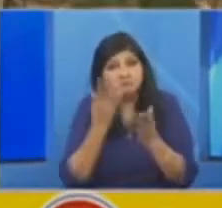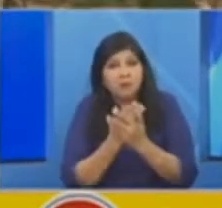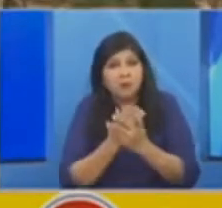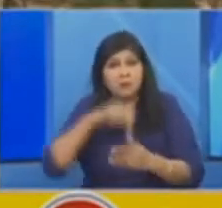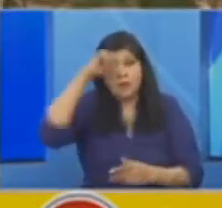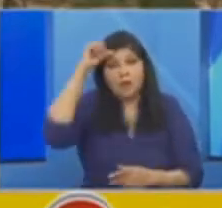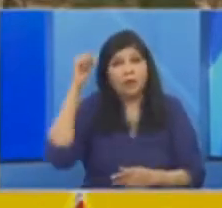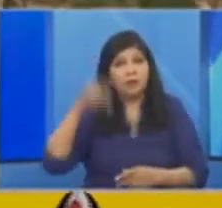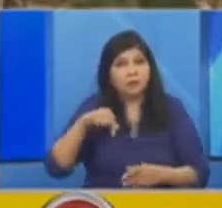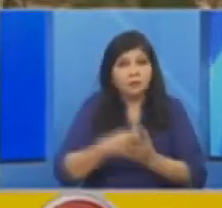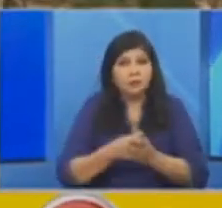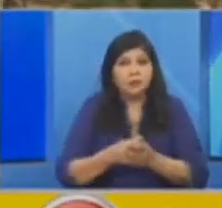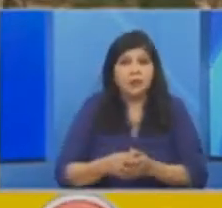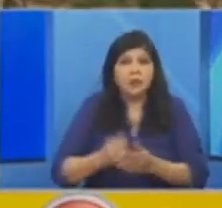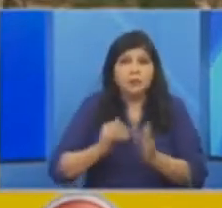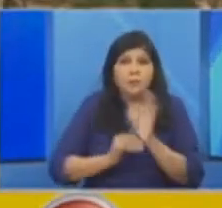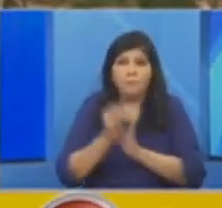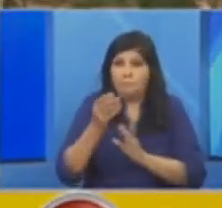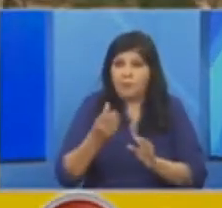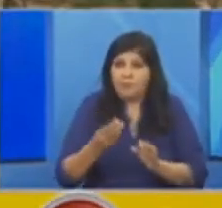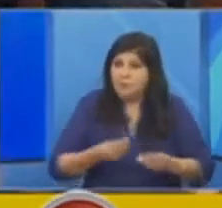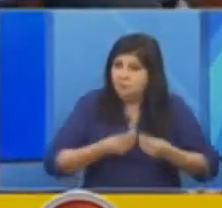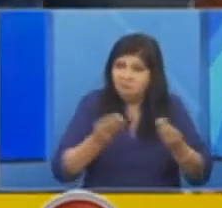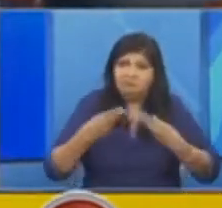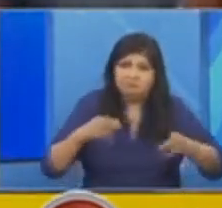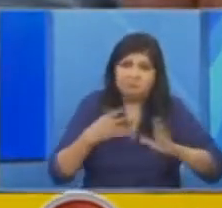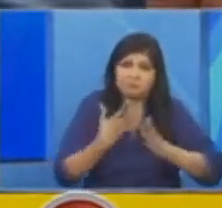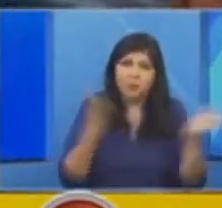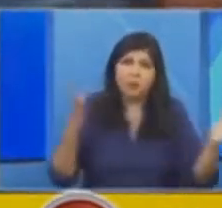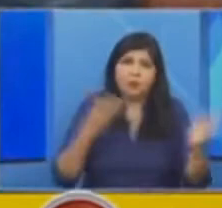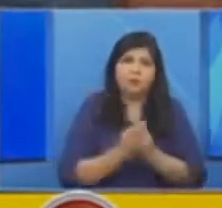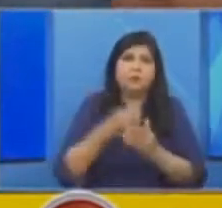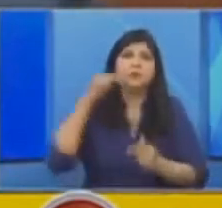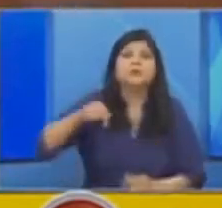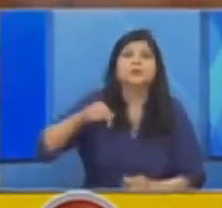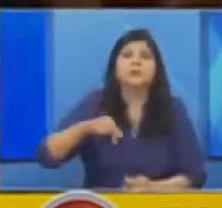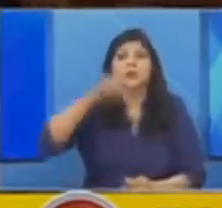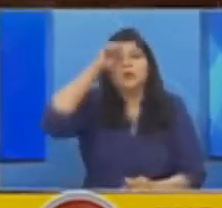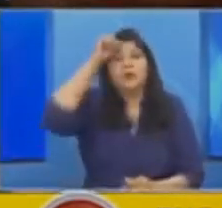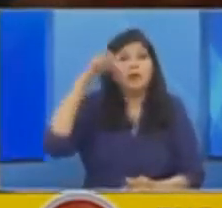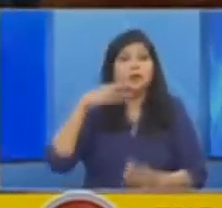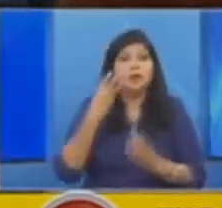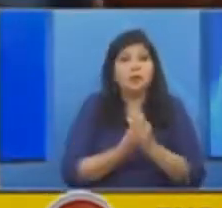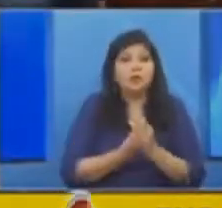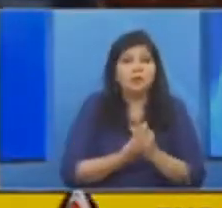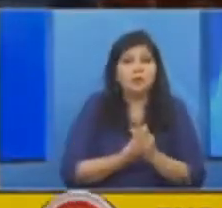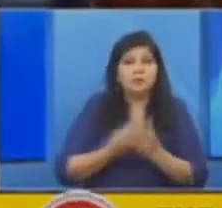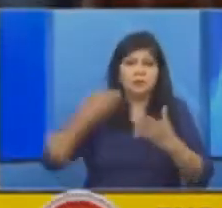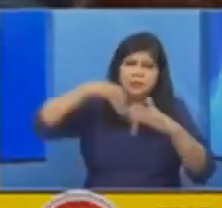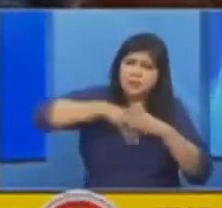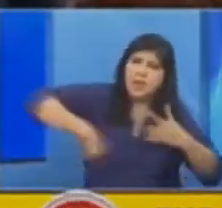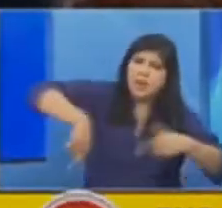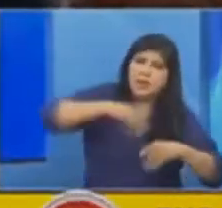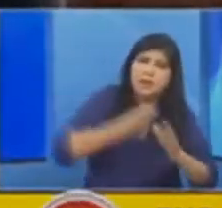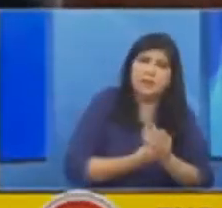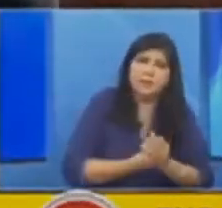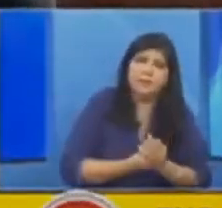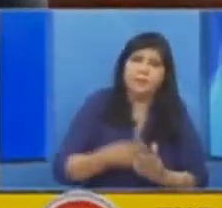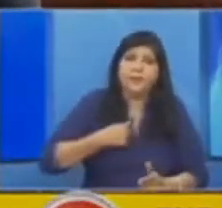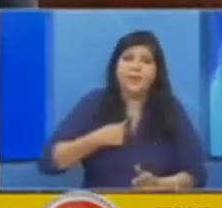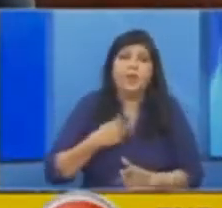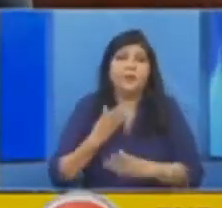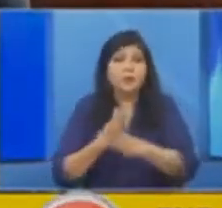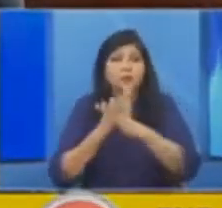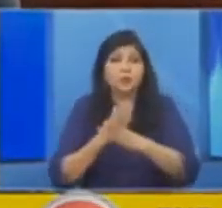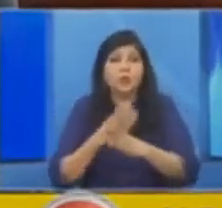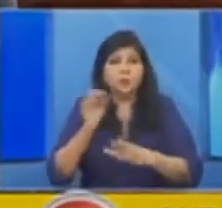हैं इनको पालने में खर्च भी काफी कमाता है और ये भारतिये माहौल में डले भी होते हैं अब हमारी सुरक्षा